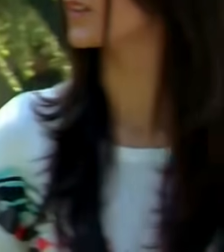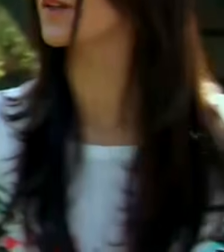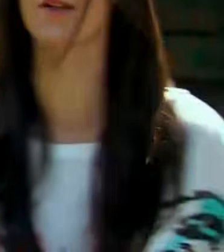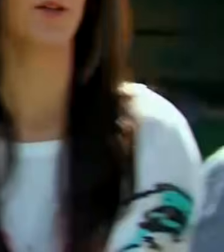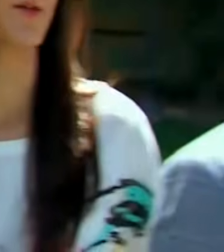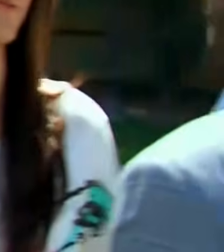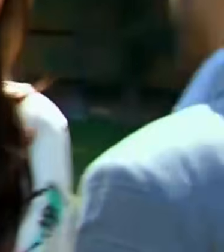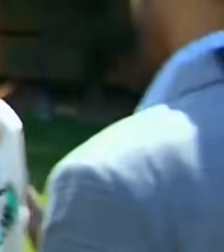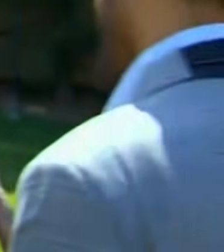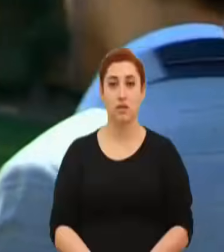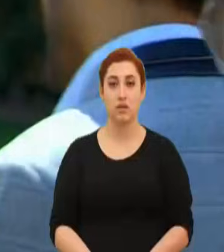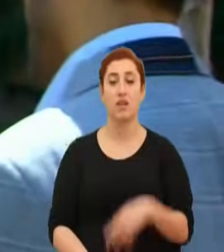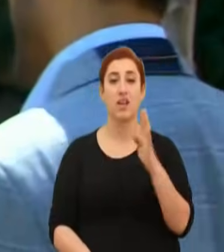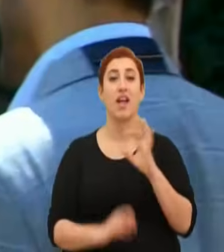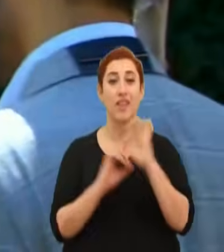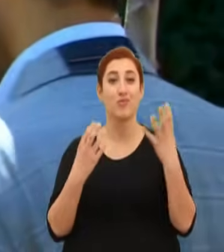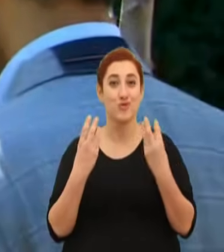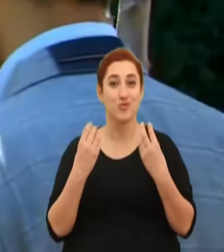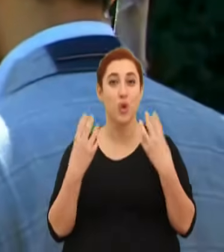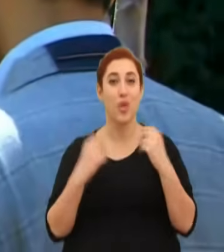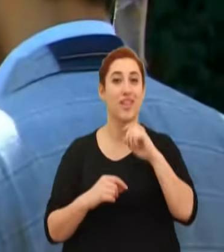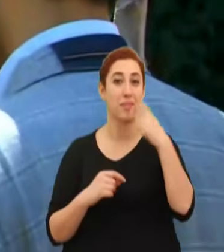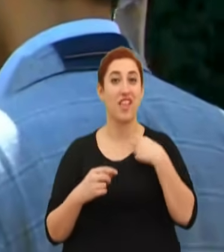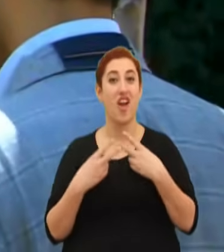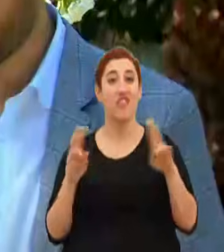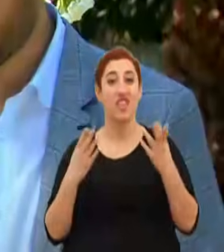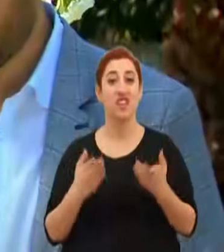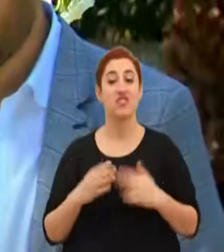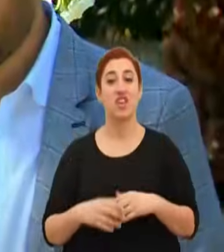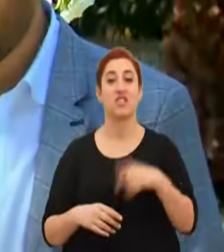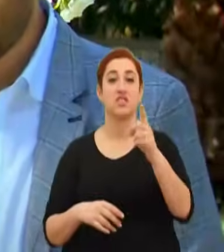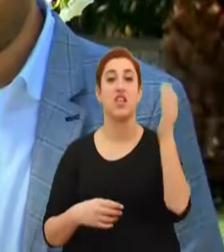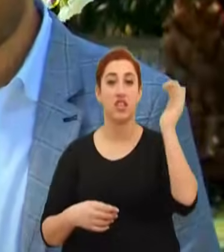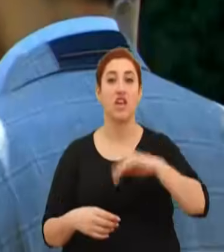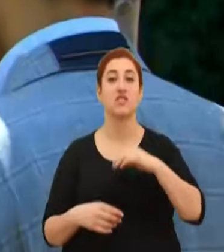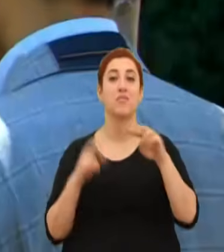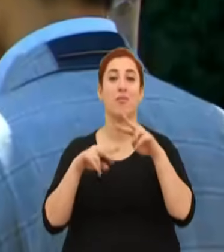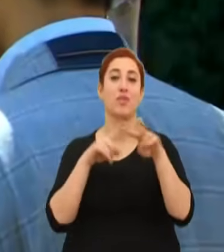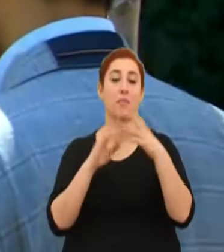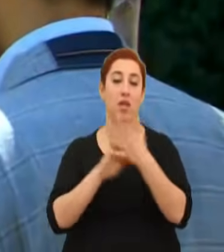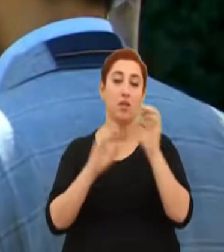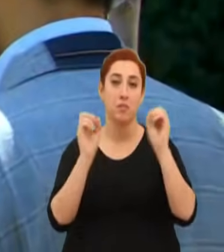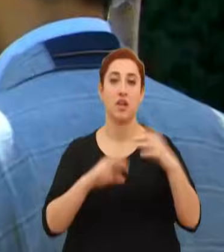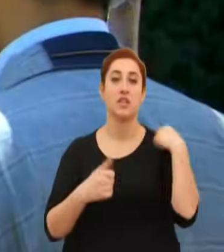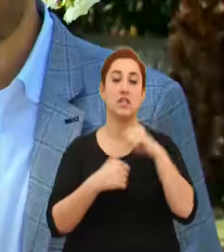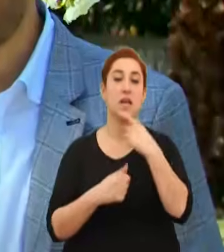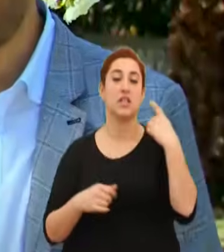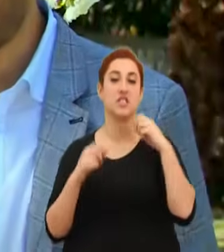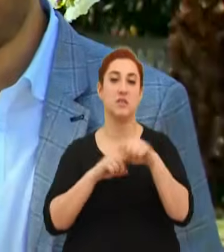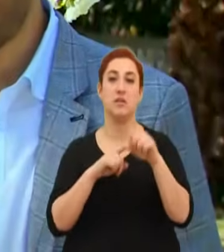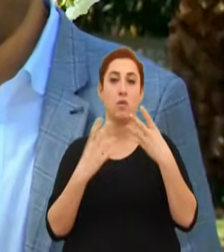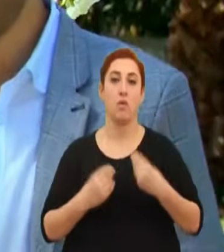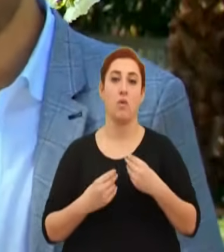Nazlı ile Ramin villanın bahçesindeler. Tam yumuşamıştı dayım, beni affedecekti. Ya sen gelince Mahmut Kemal'i elinden bıraktı, yine eski haline